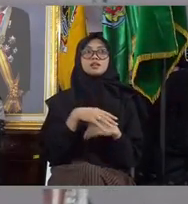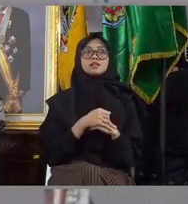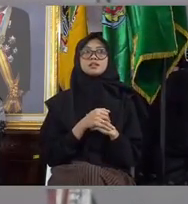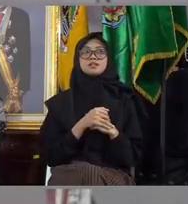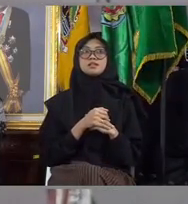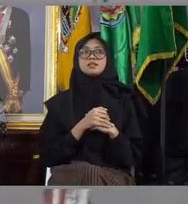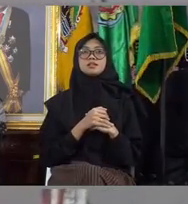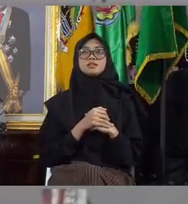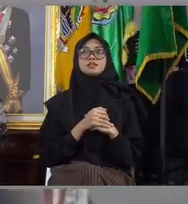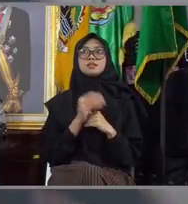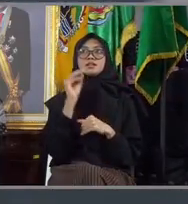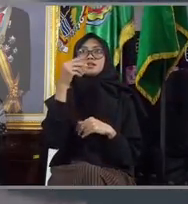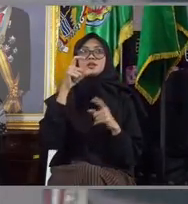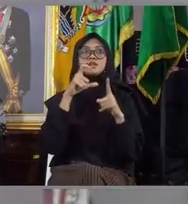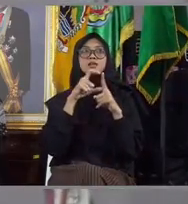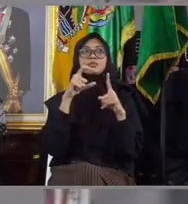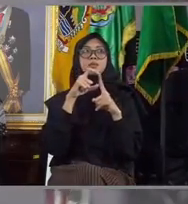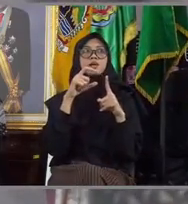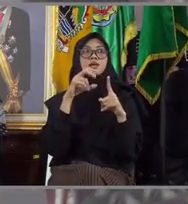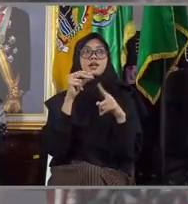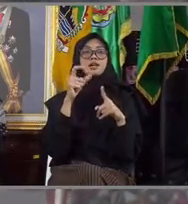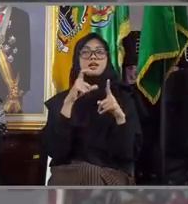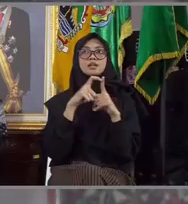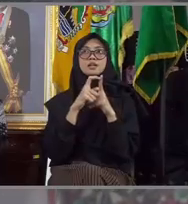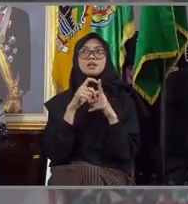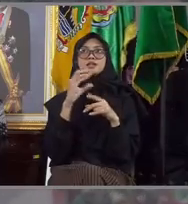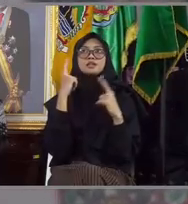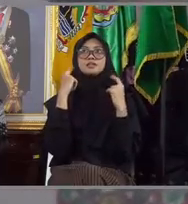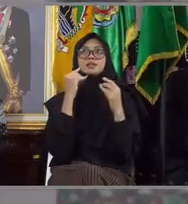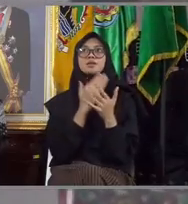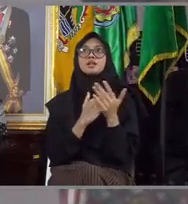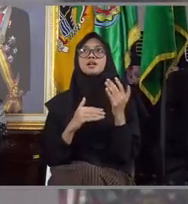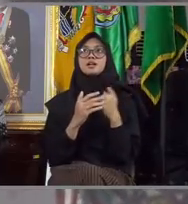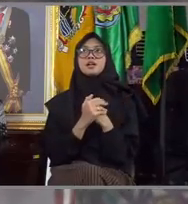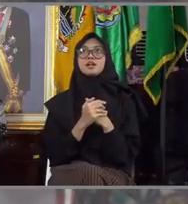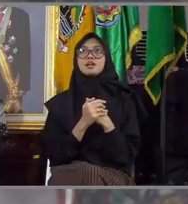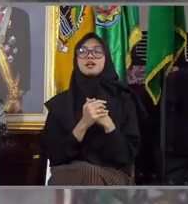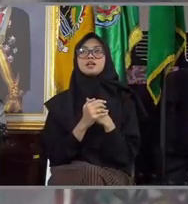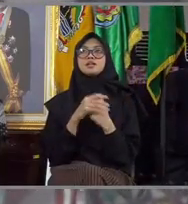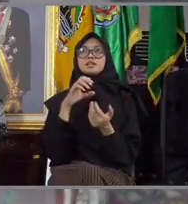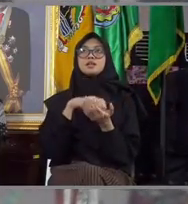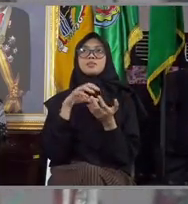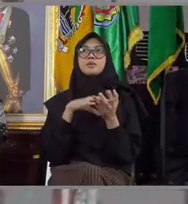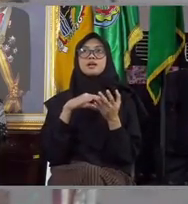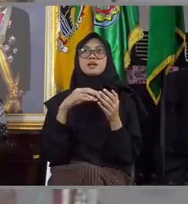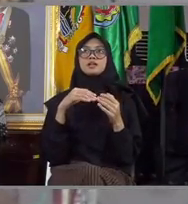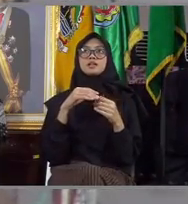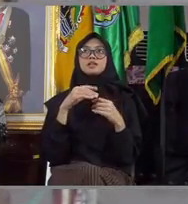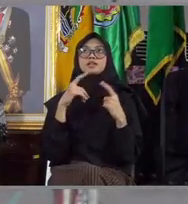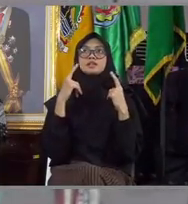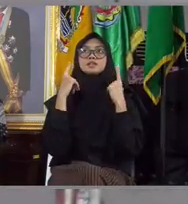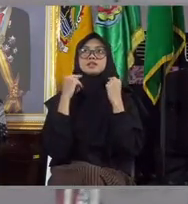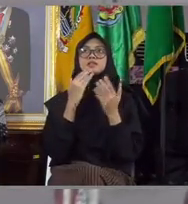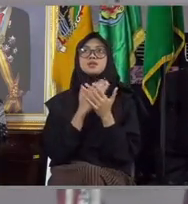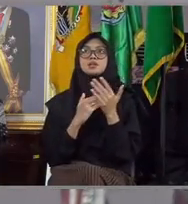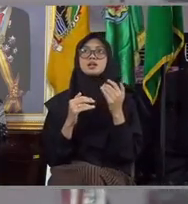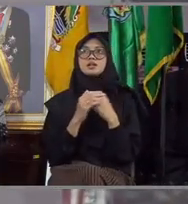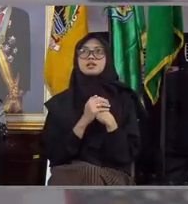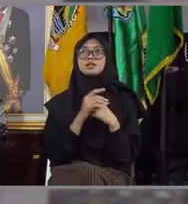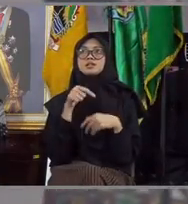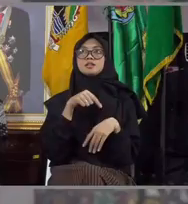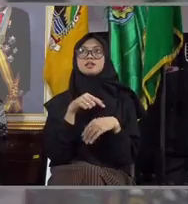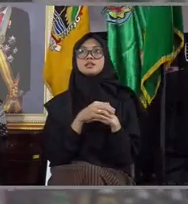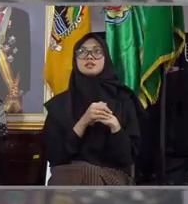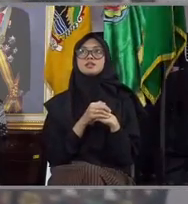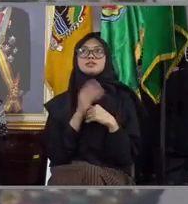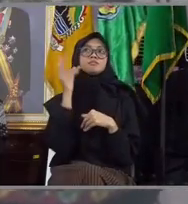Tengah wakil ketua DPRD Provinsi Jawa Tengah dan tentunya juga para anggota DPRD Provinsi Jawa Tengah Dapil 4 disebelah sana ya kali ini